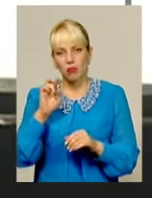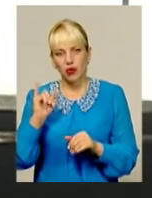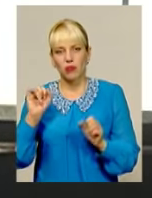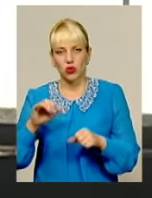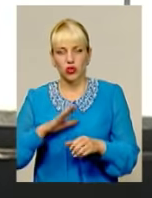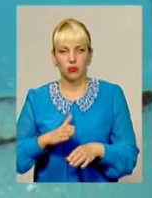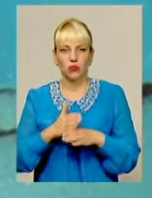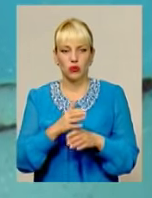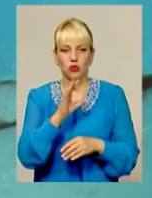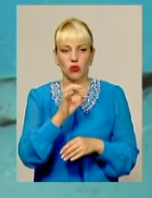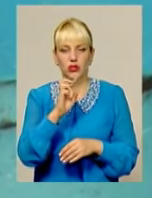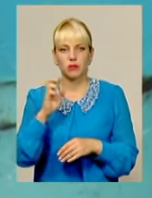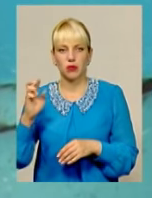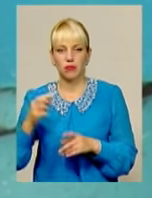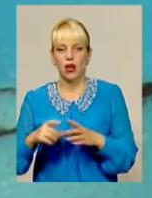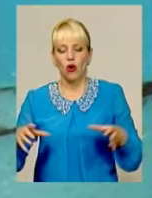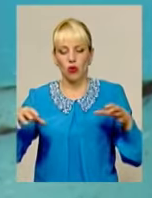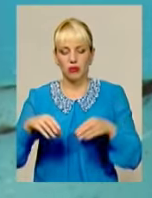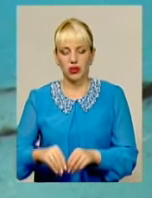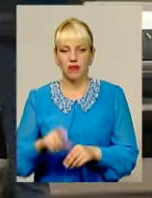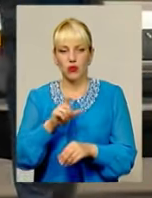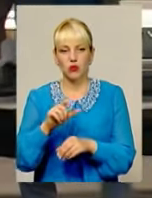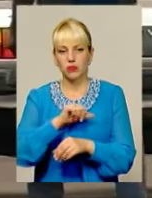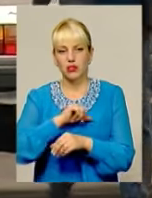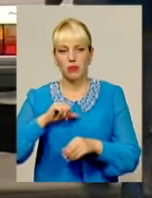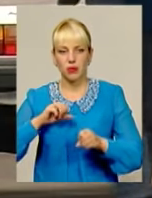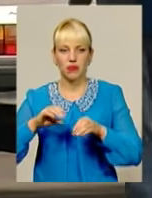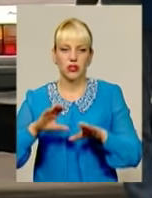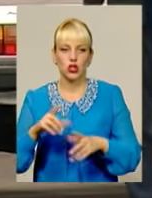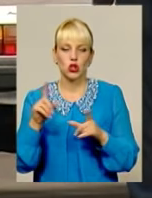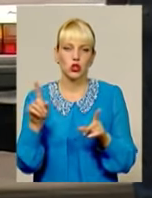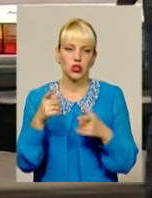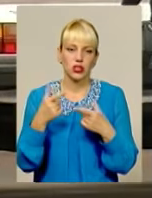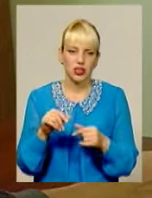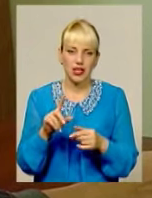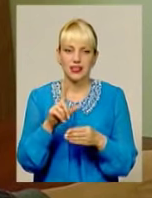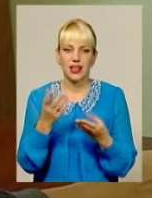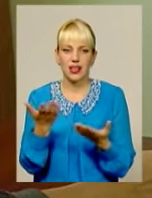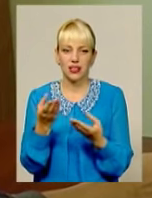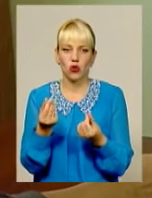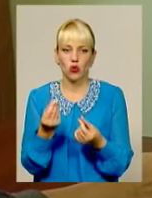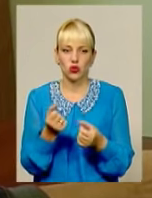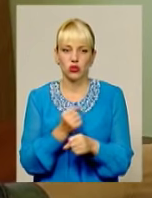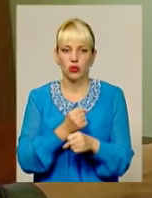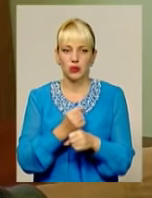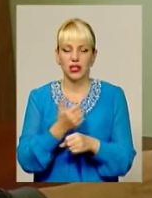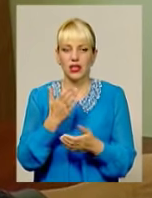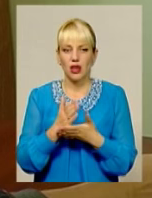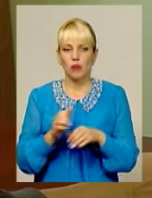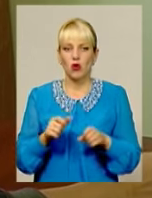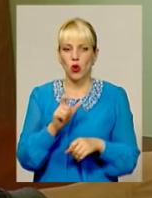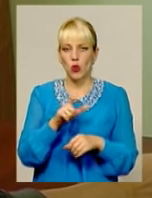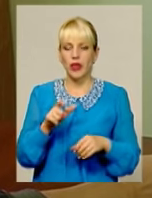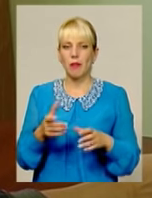упевнені експерти. Об'єднавшись, люди самі би вирішували, що, де і за який кошт робити. Є можливість людям безпосередньо